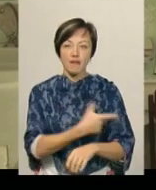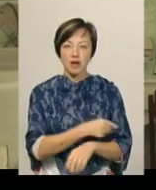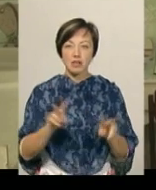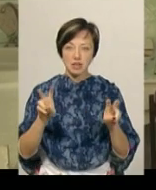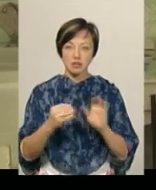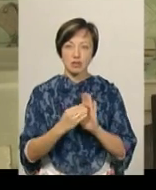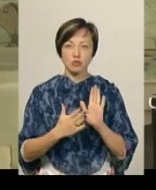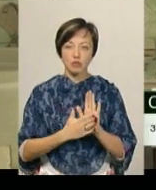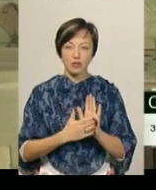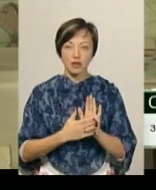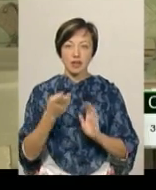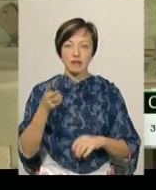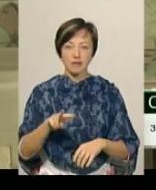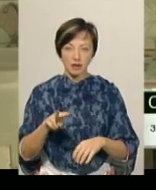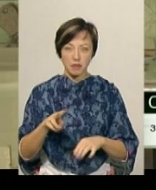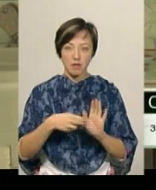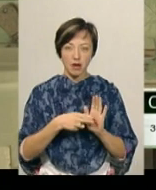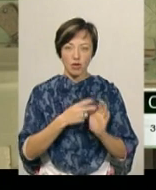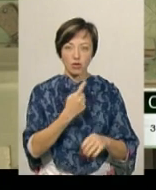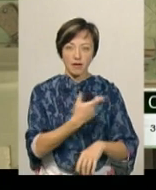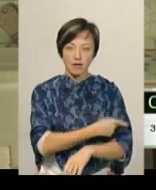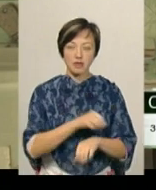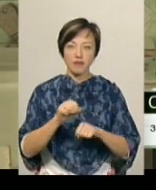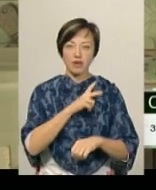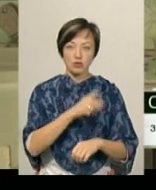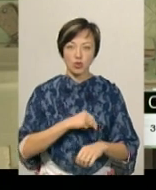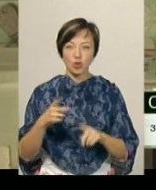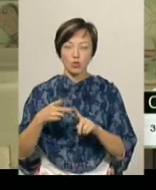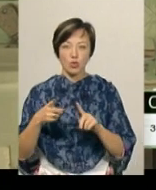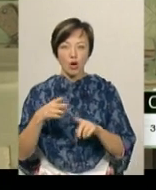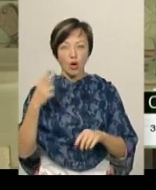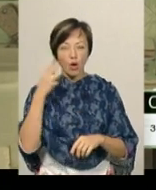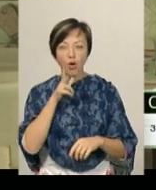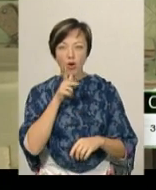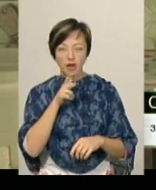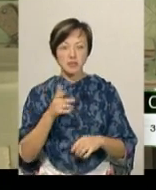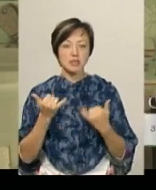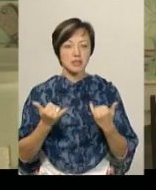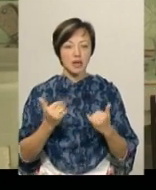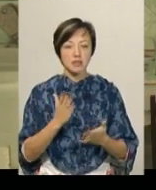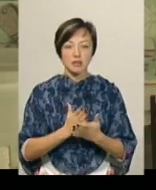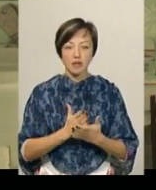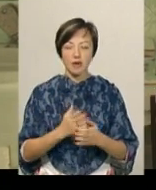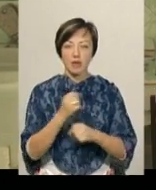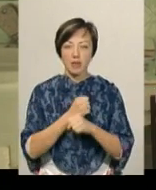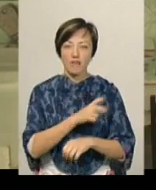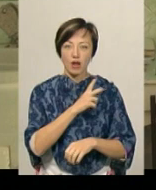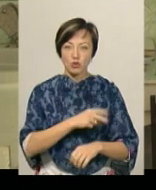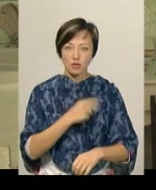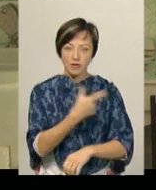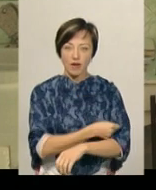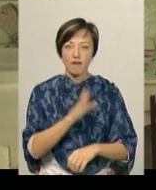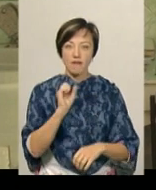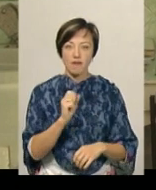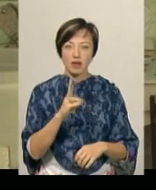нас зареєстровано 2 торгових марки. Одна вакцина французька, друга корейська. Зараз є в нас в аптеках французька вакцина